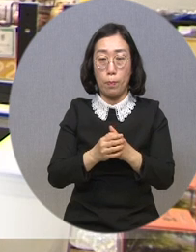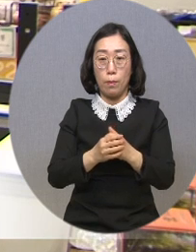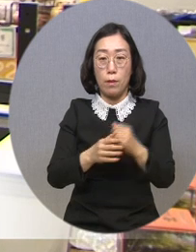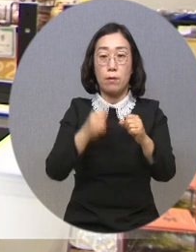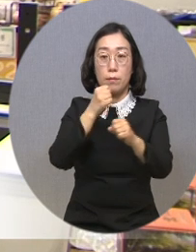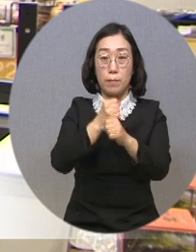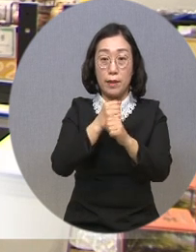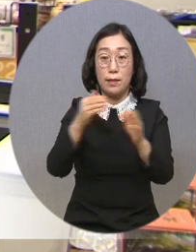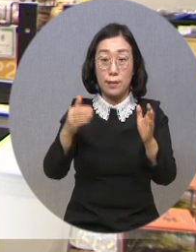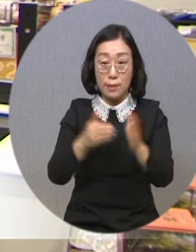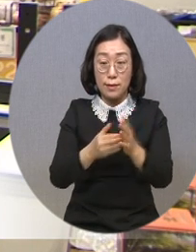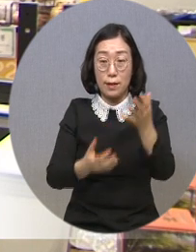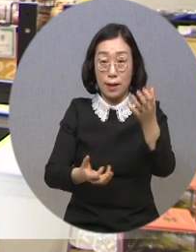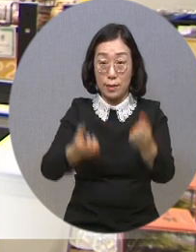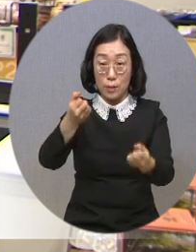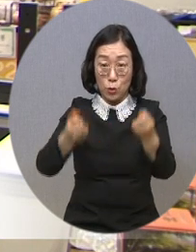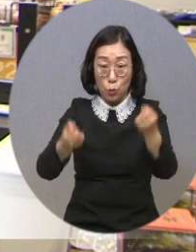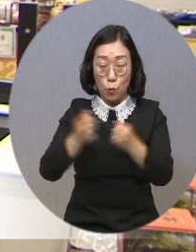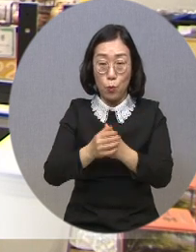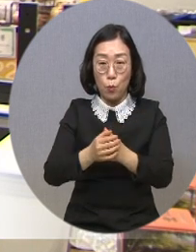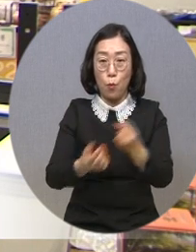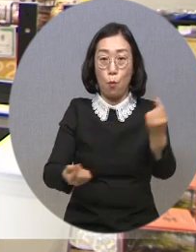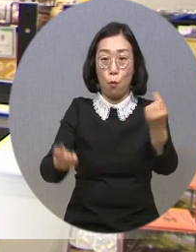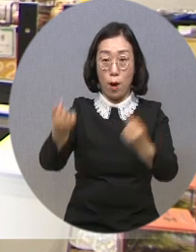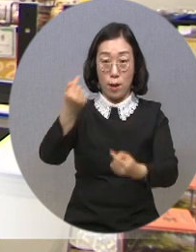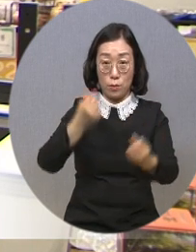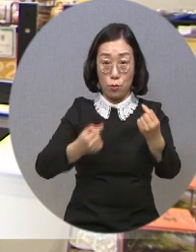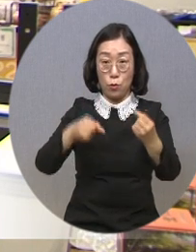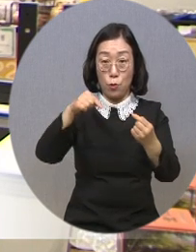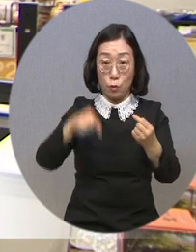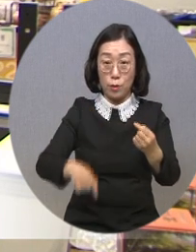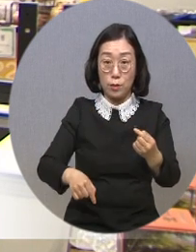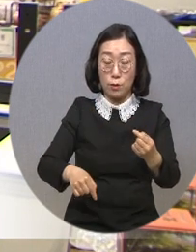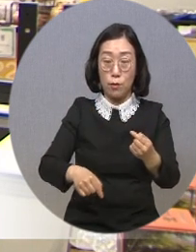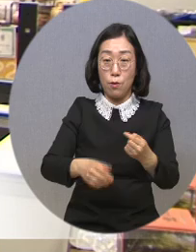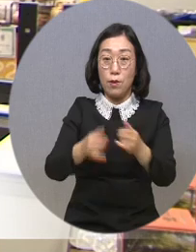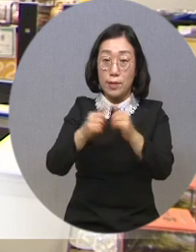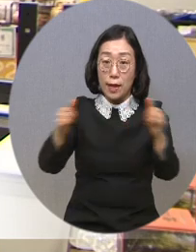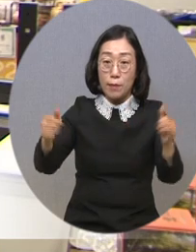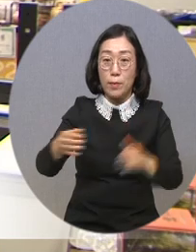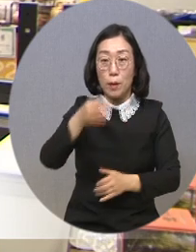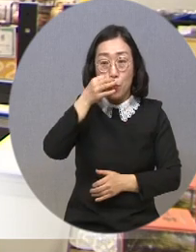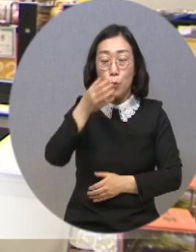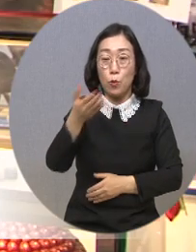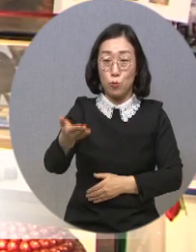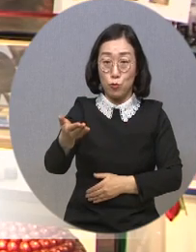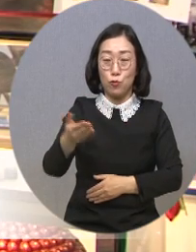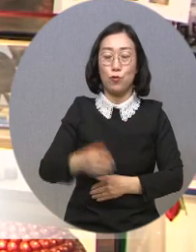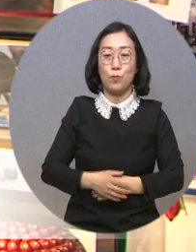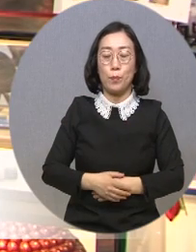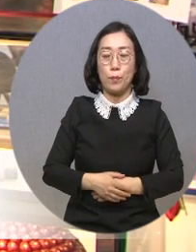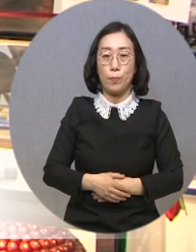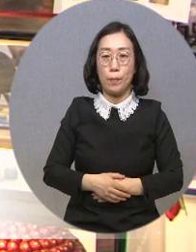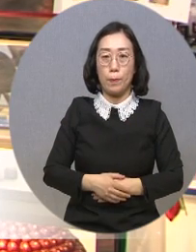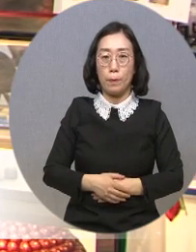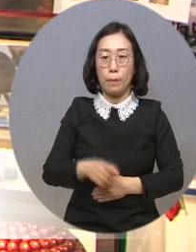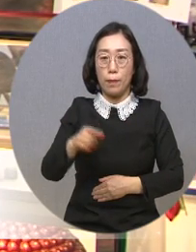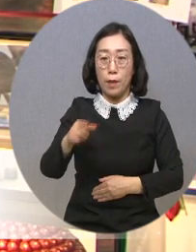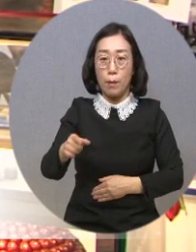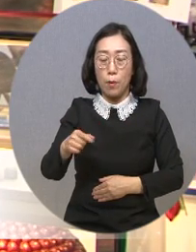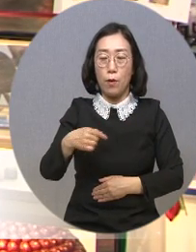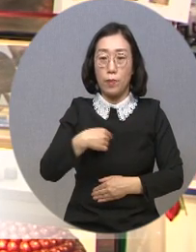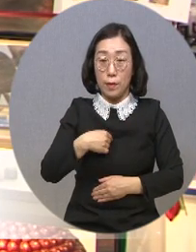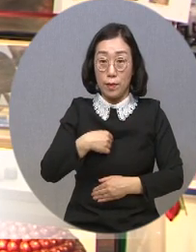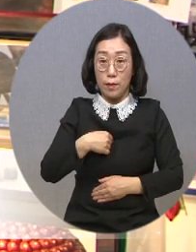이 작품과 제품을 가지고 나와서 부산 시민들에게 선을 보였습니다. 이번 기회로